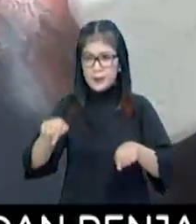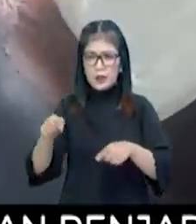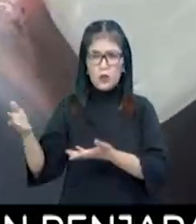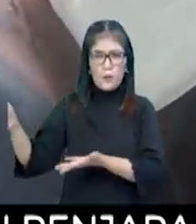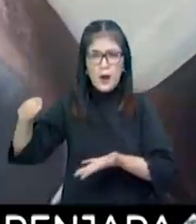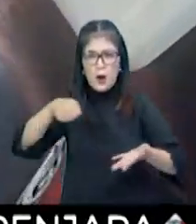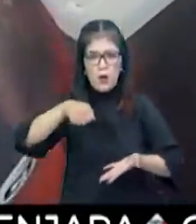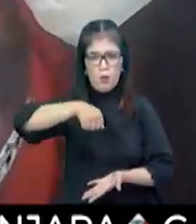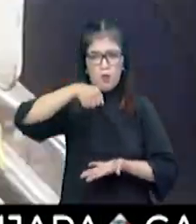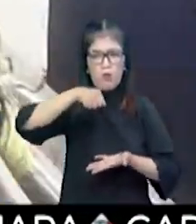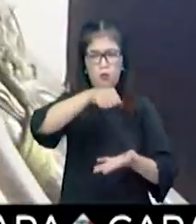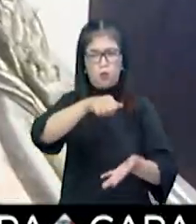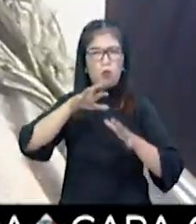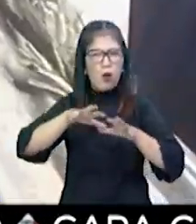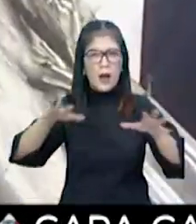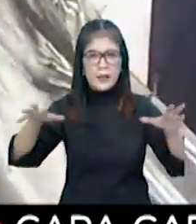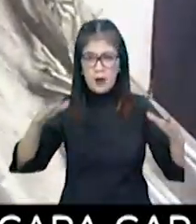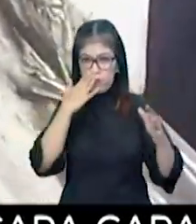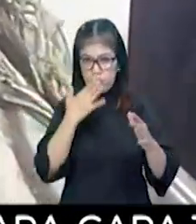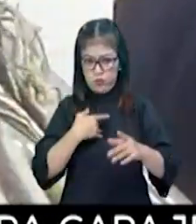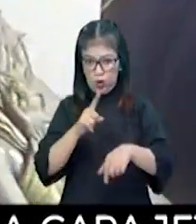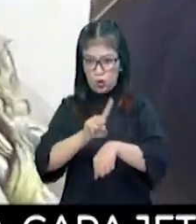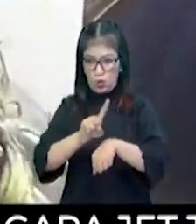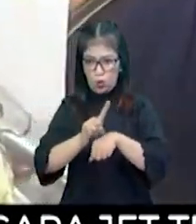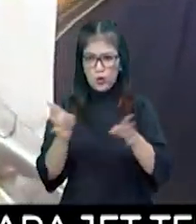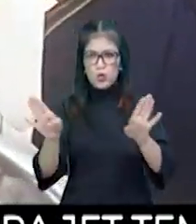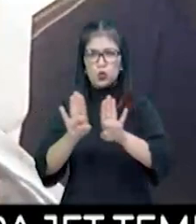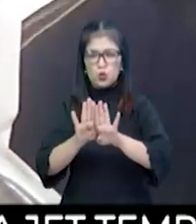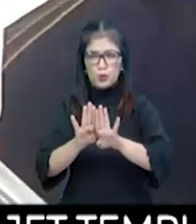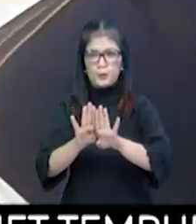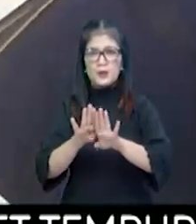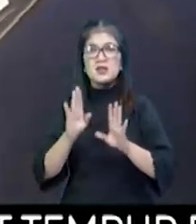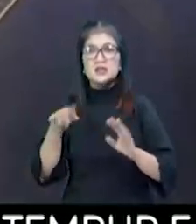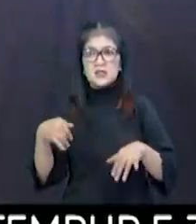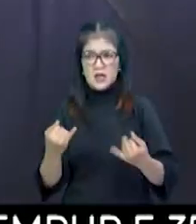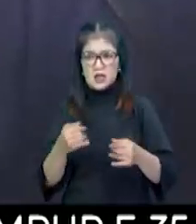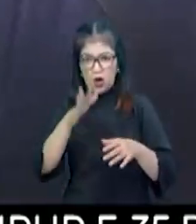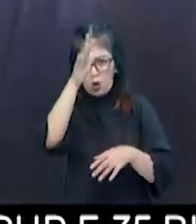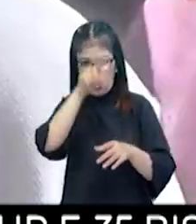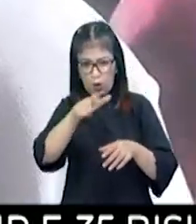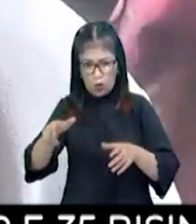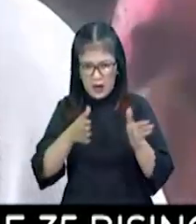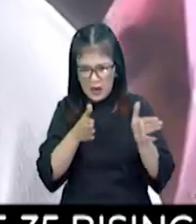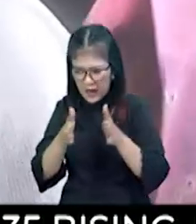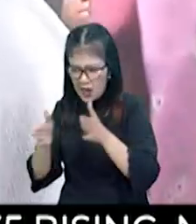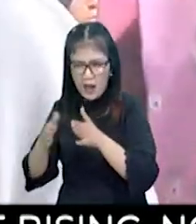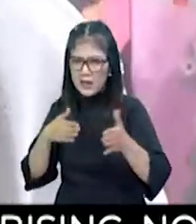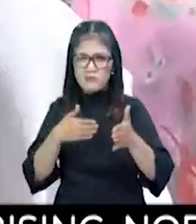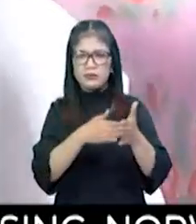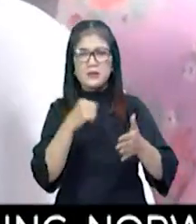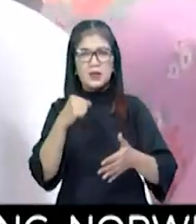beli Toko bahkan sempat menutup tokonya karena antrian warga tidak terkendali saja